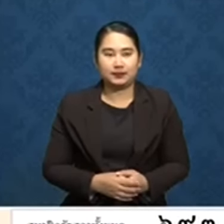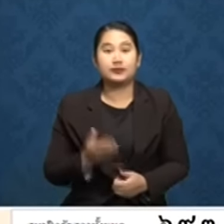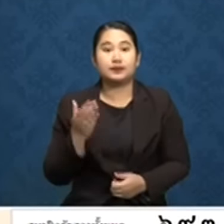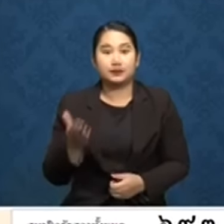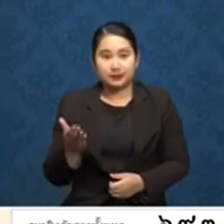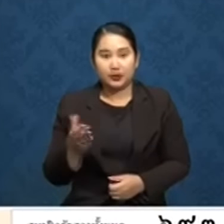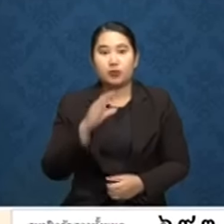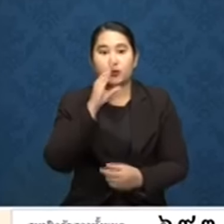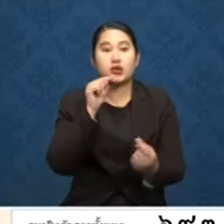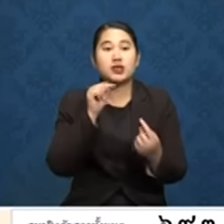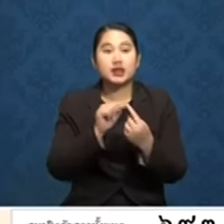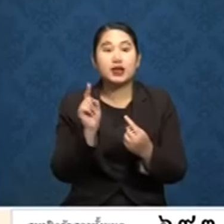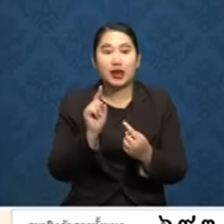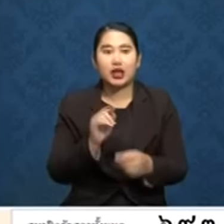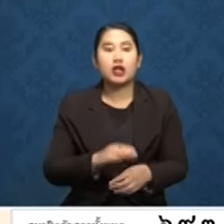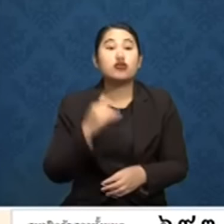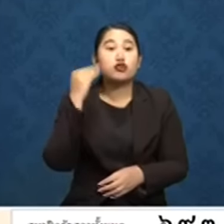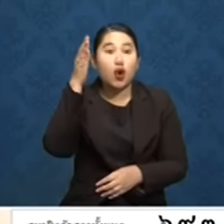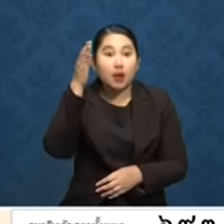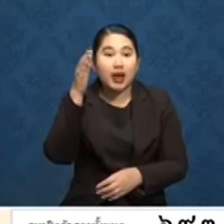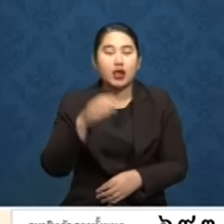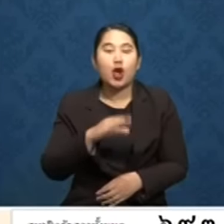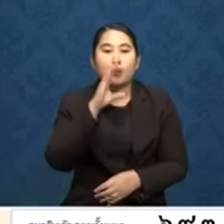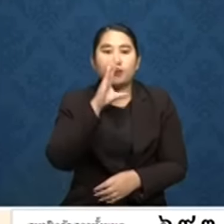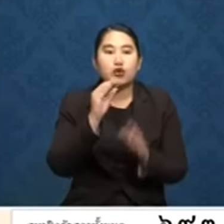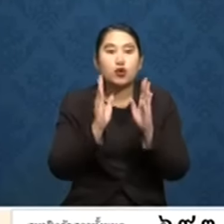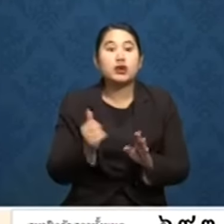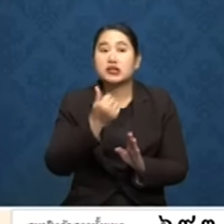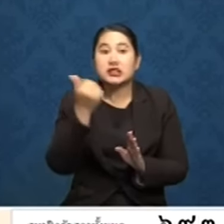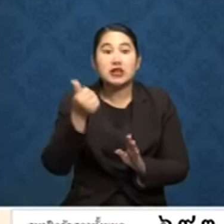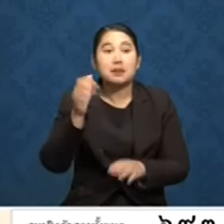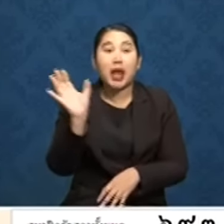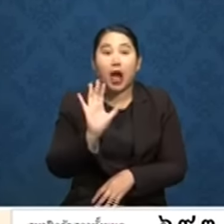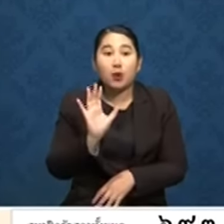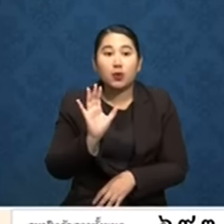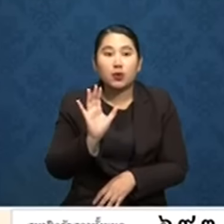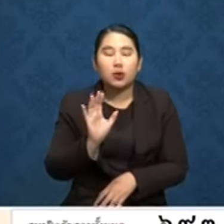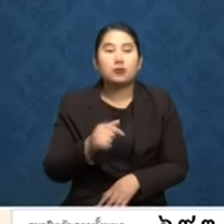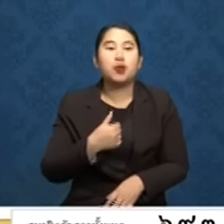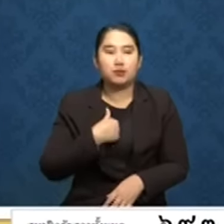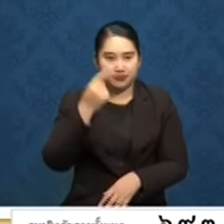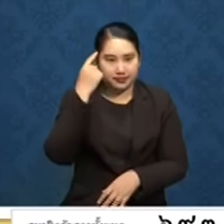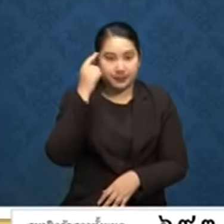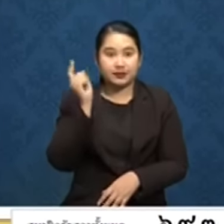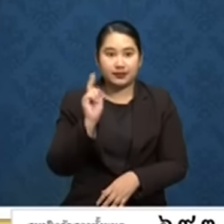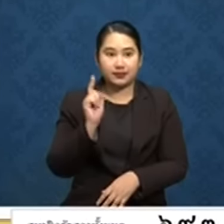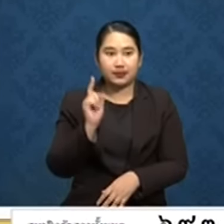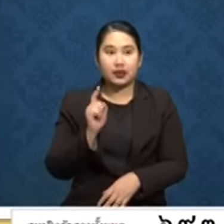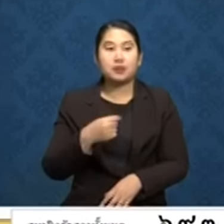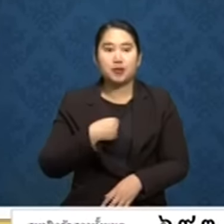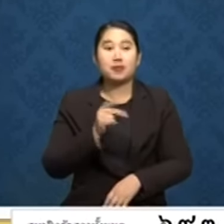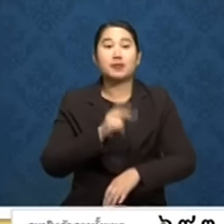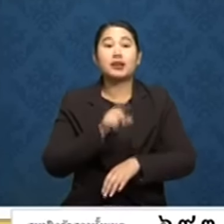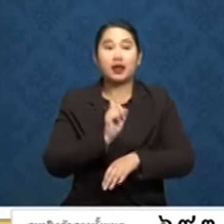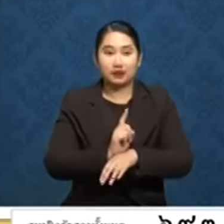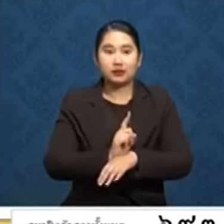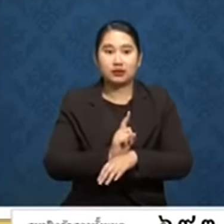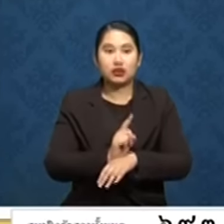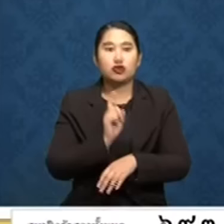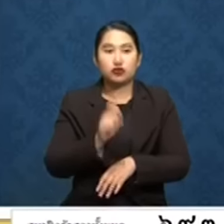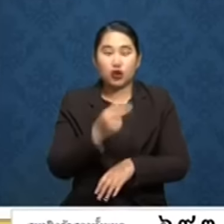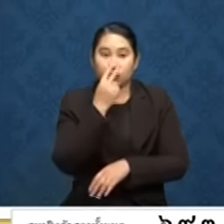ฒิพูดถึงว่าต่อไปเราจะห้ามพูดถึงบุคคลภายนอกเลยหรือไม่ผมคิดว่าในฐานะที่เป็นประธานต้